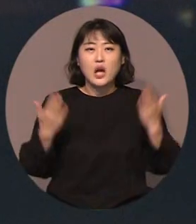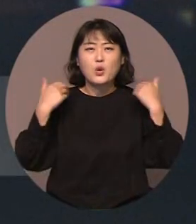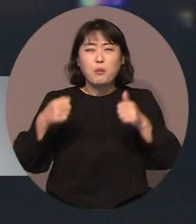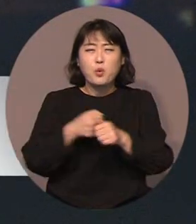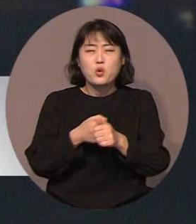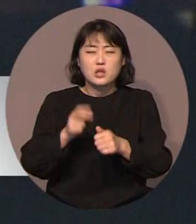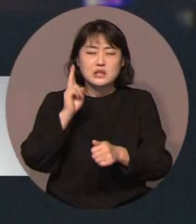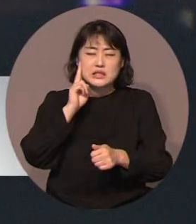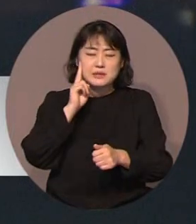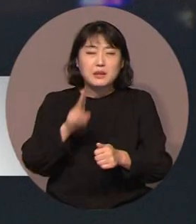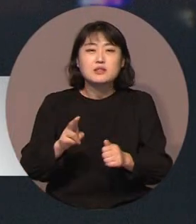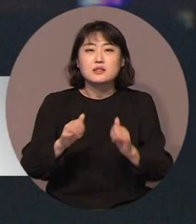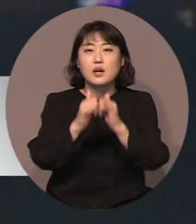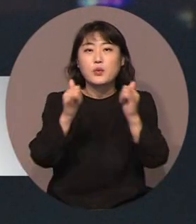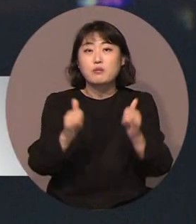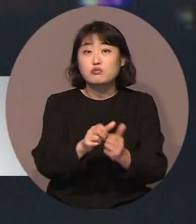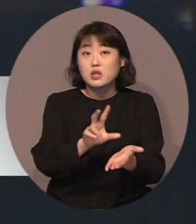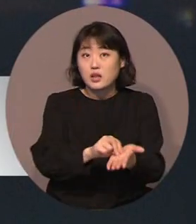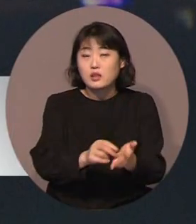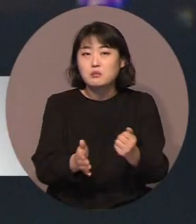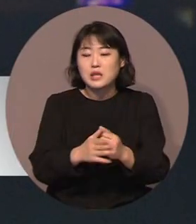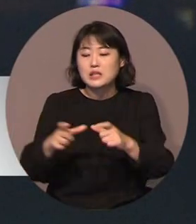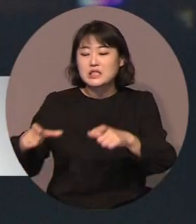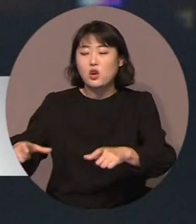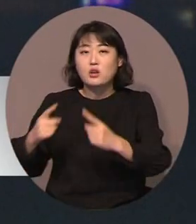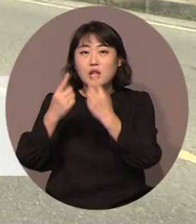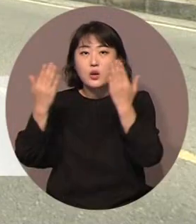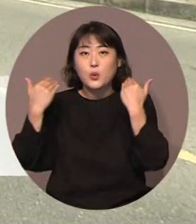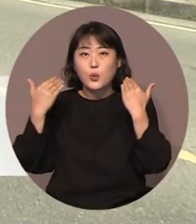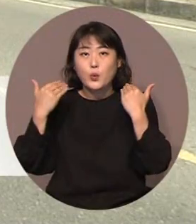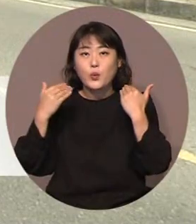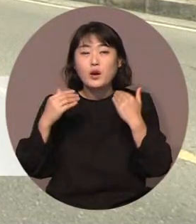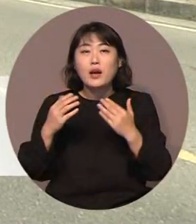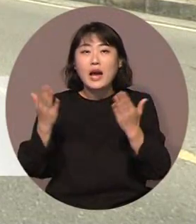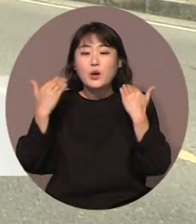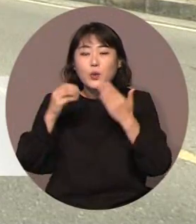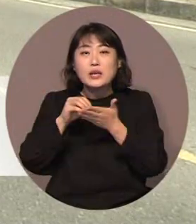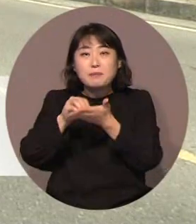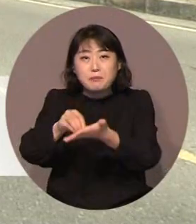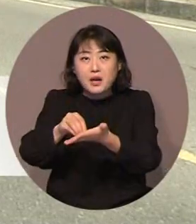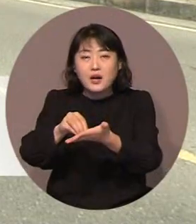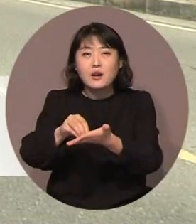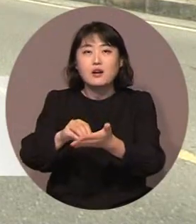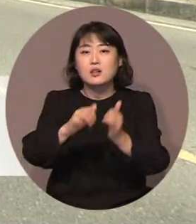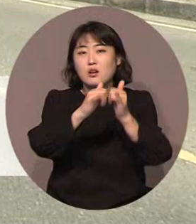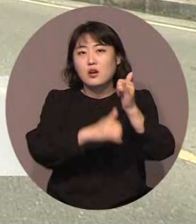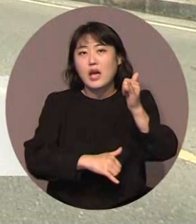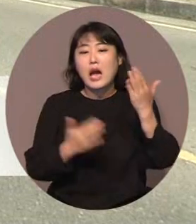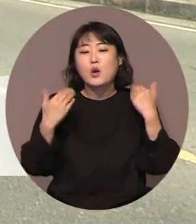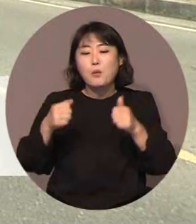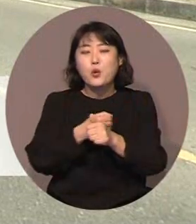학교폭력이 심각한 사회 문제가 되면서 지역 대학들도 입시 전형에 학교폭력 이력을 반영합니다.